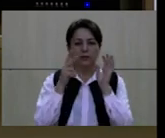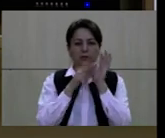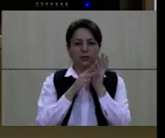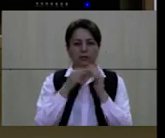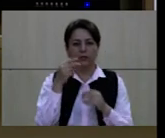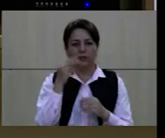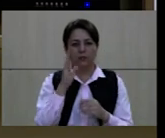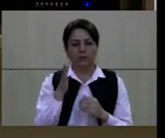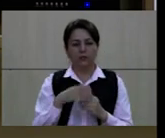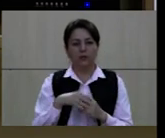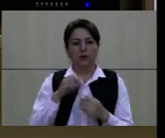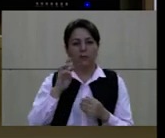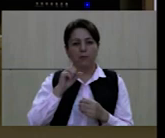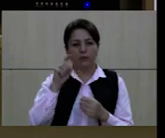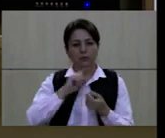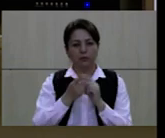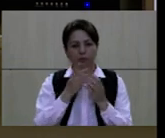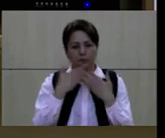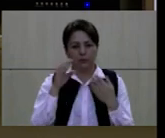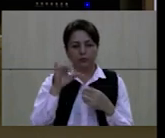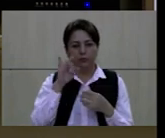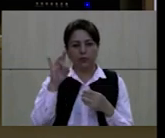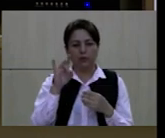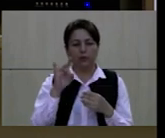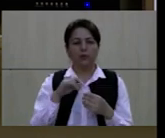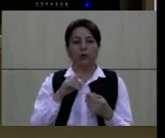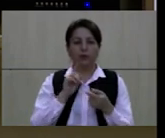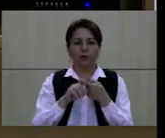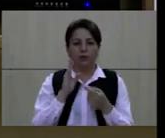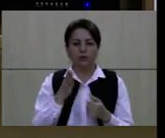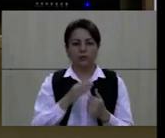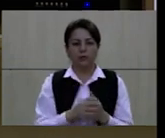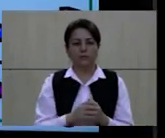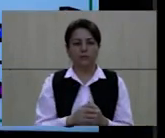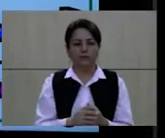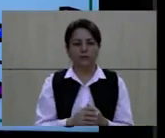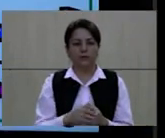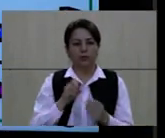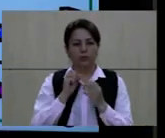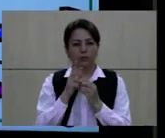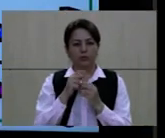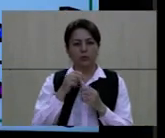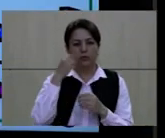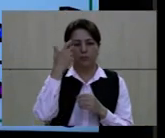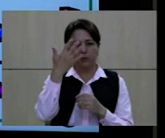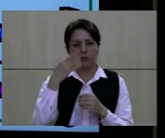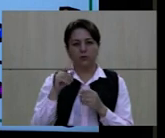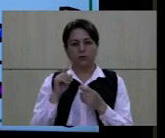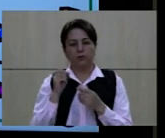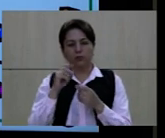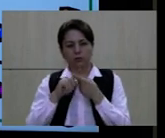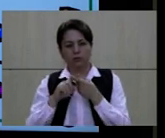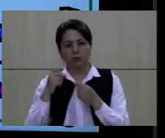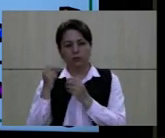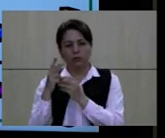ga. Maharaj o'zgarmaydi, suratlar esa qo'shiladi. 13 dan 5 qo'shuv 13